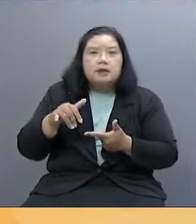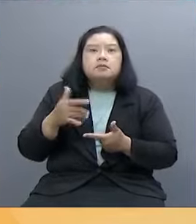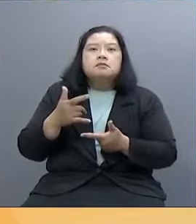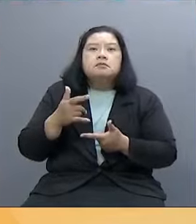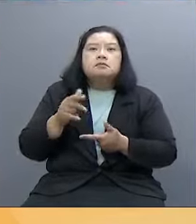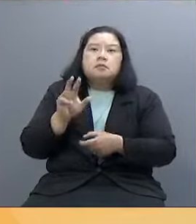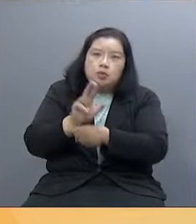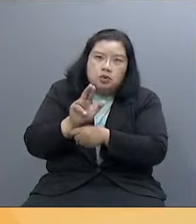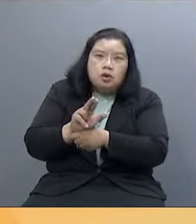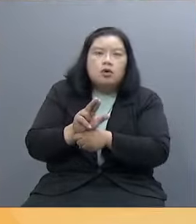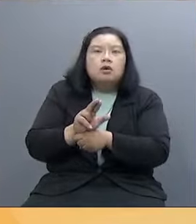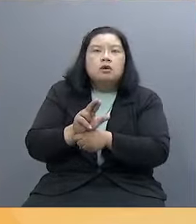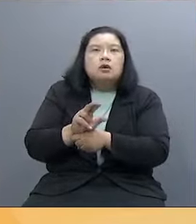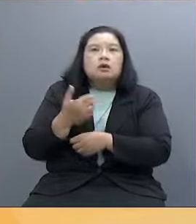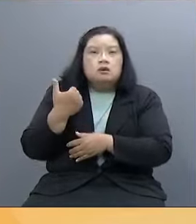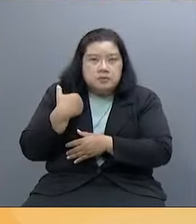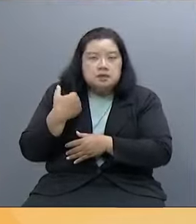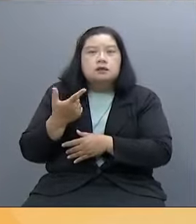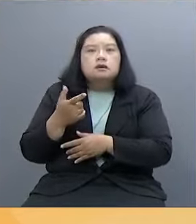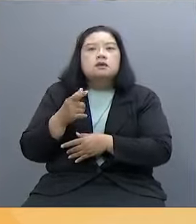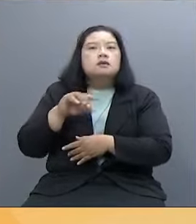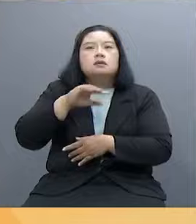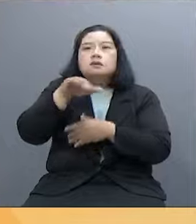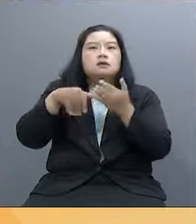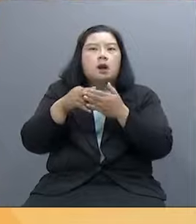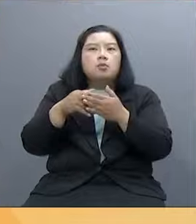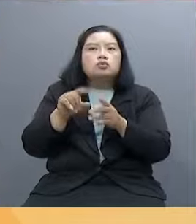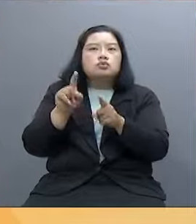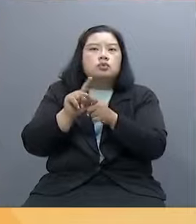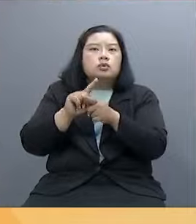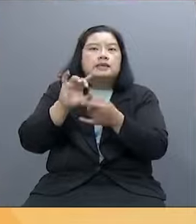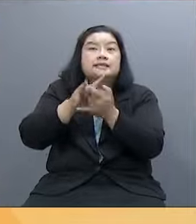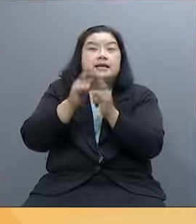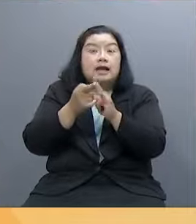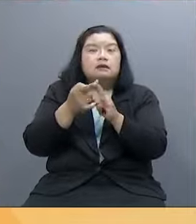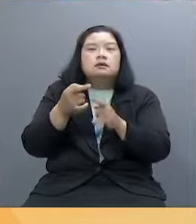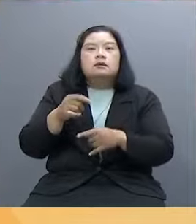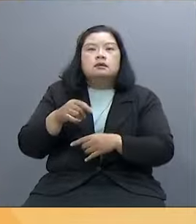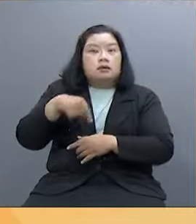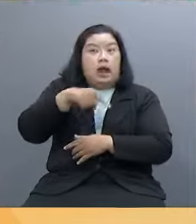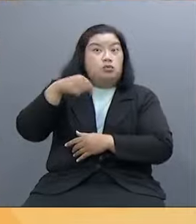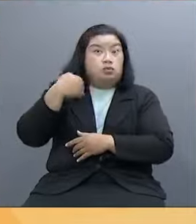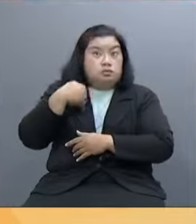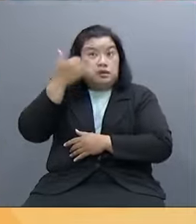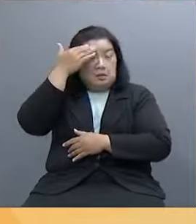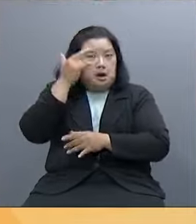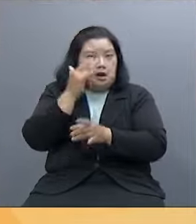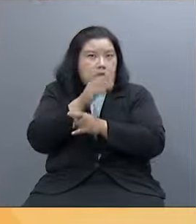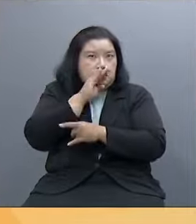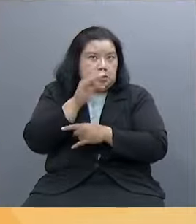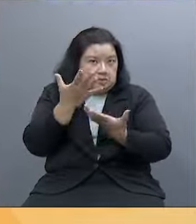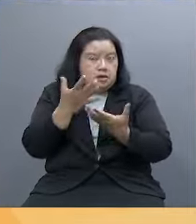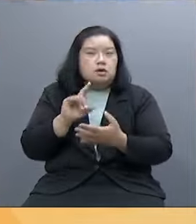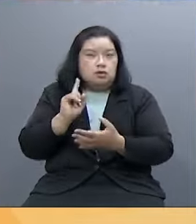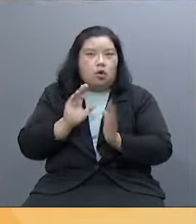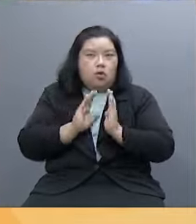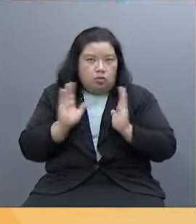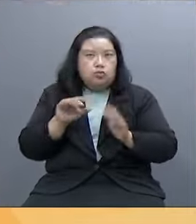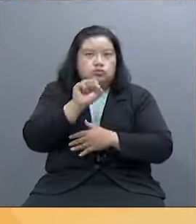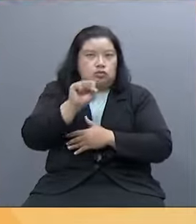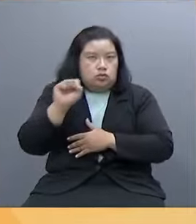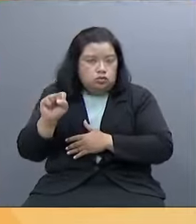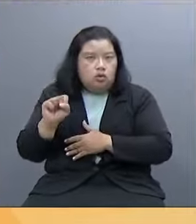ต์ที่ไม่มีแอลกอฮอล์นะคะอันนี้ต้องชื่นชมด้วยเพราะว่าอย่างทางสำนักงานกองทุนสนับสนุนการสร้างเสริมสุขภาพสสส.หรือสคล.สำนักงานเครือข่